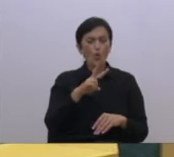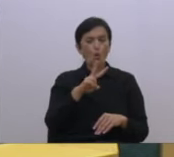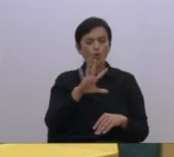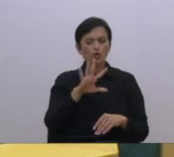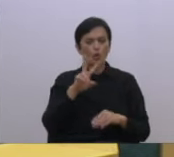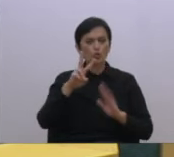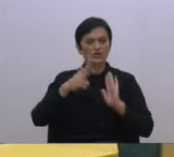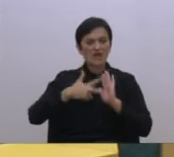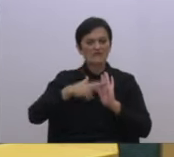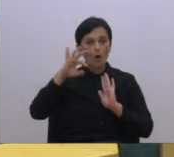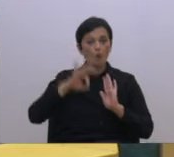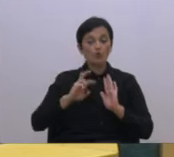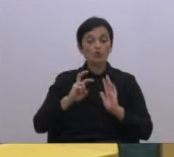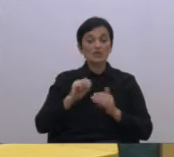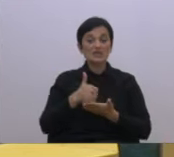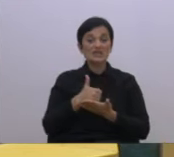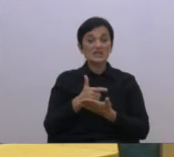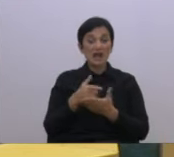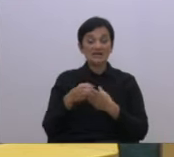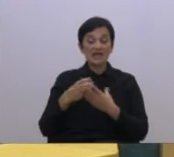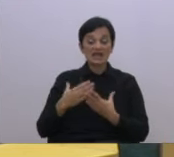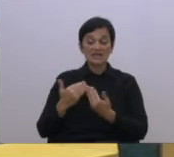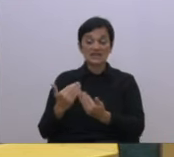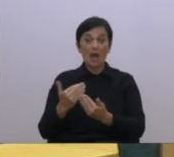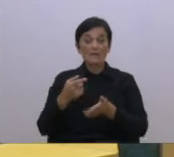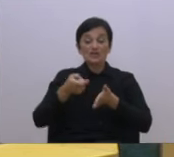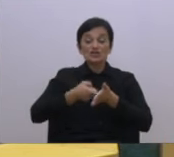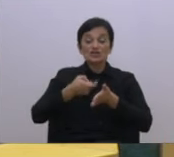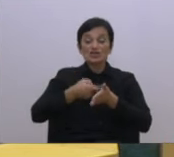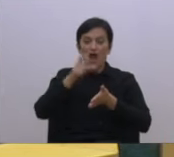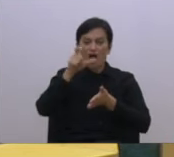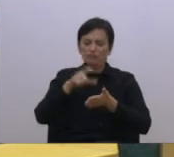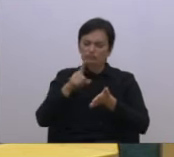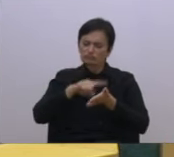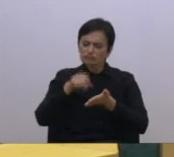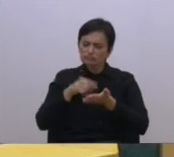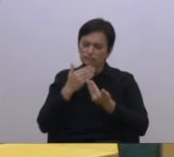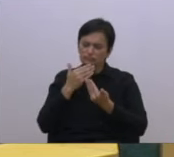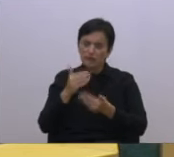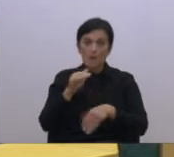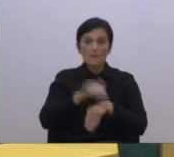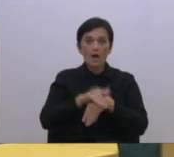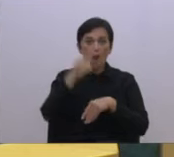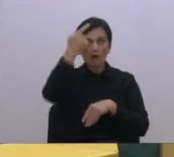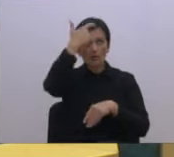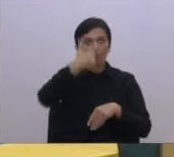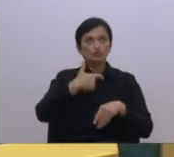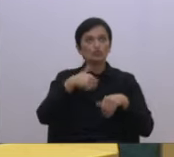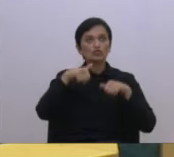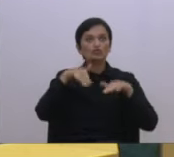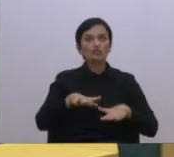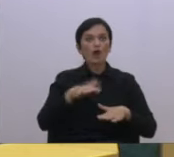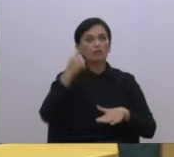25-28% არის, ვისაც მიაკუთვნეს LGBT თემს და თან ჩაკითხვის დროს აჩვენებს, რომ ფაქტობრივად ჩამოუყალიბებელი ბისექსუალი და